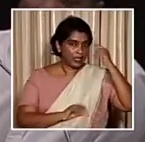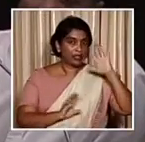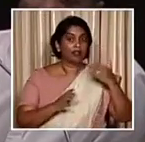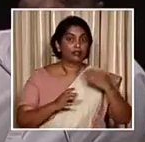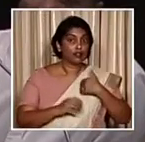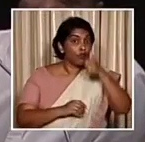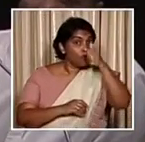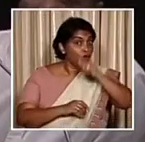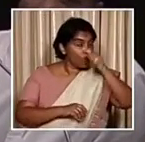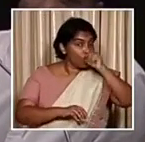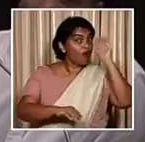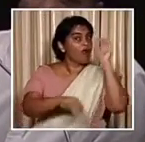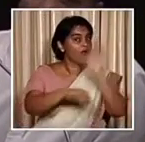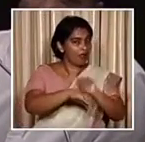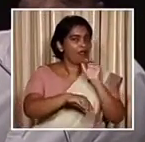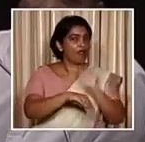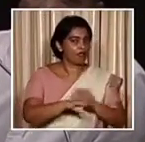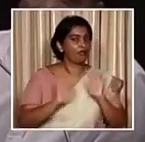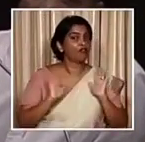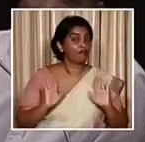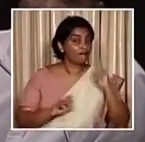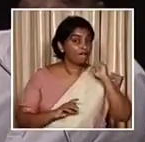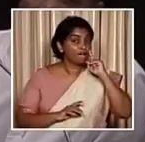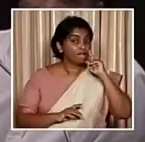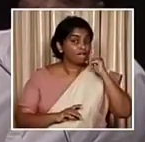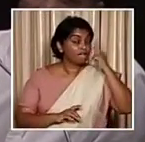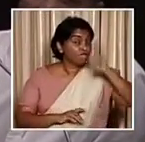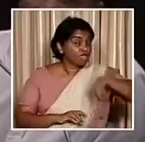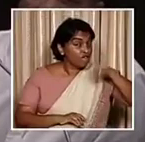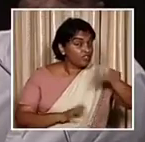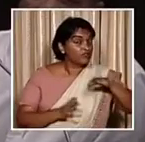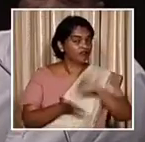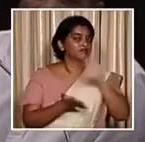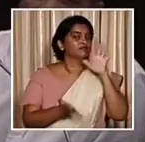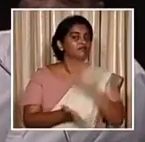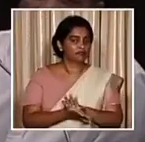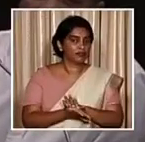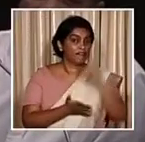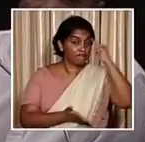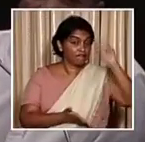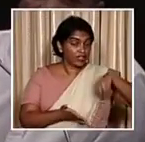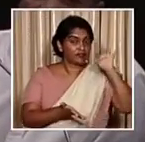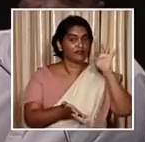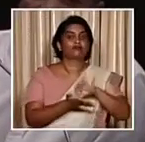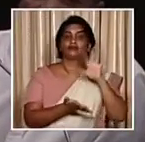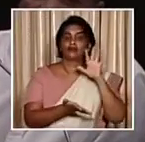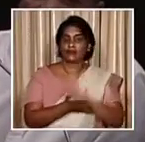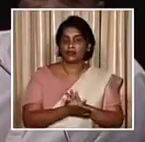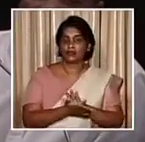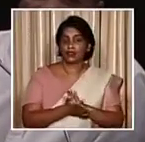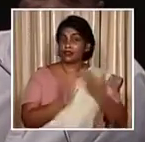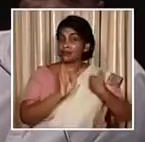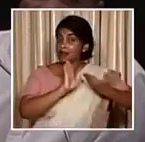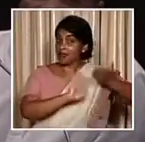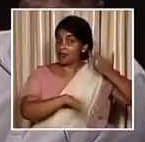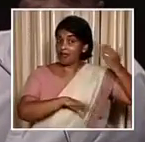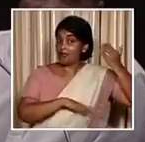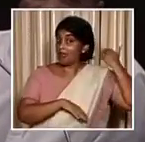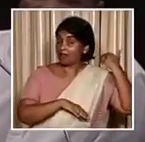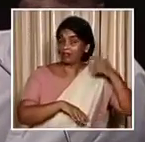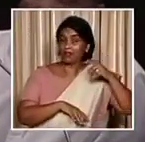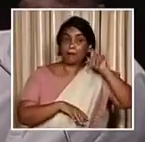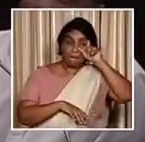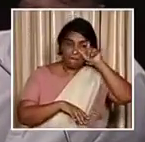හොරු අල්ලන්න ඕනේ විශ්වාසය ඇති කරන්න විශ්වාසය ඇති කරන්න විශ්වාසය ඉතින් අතීතය දිහා